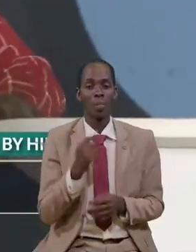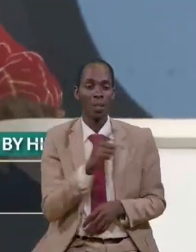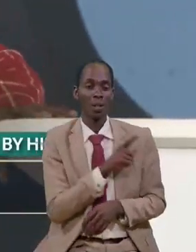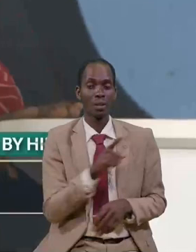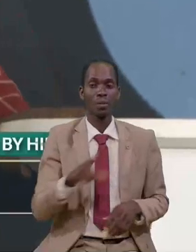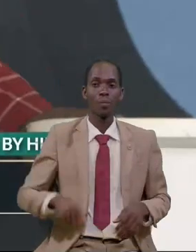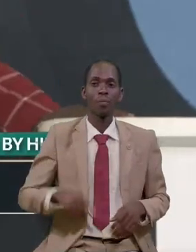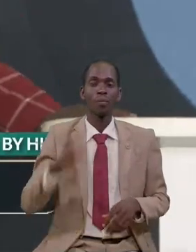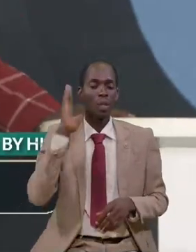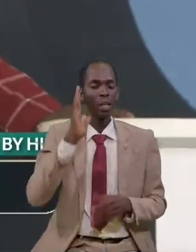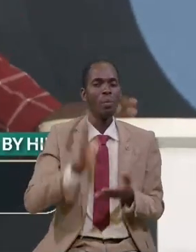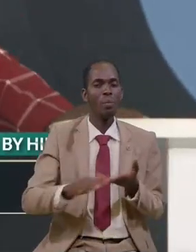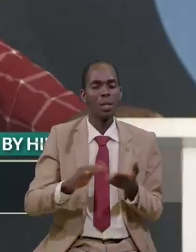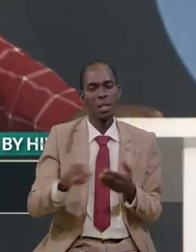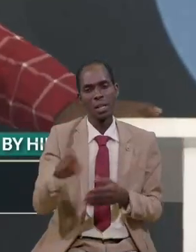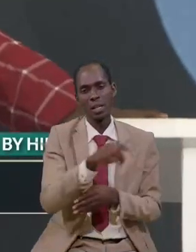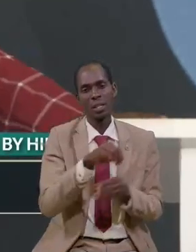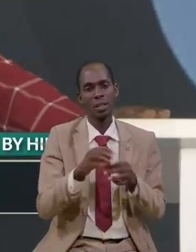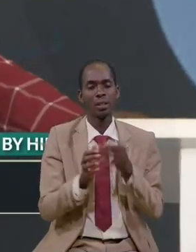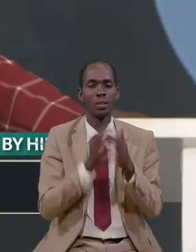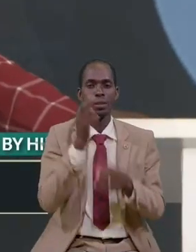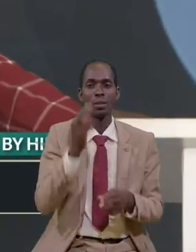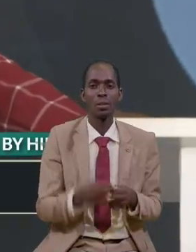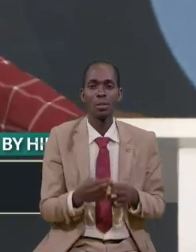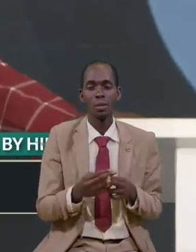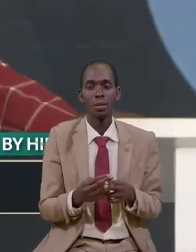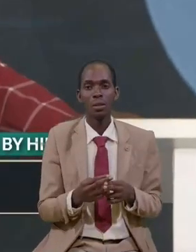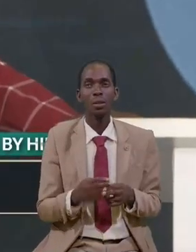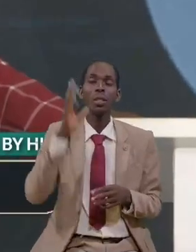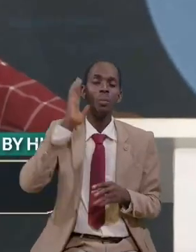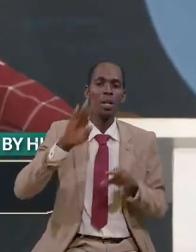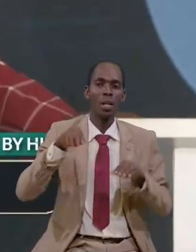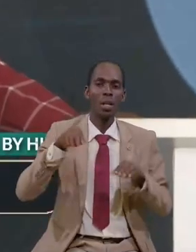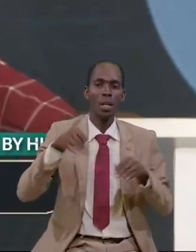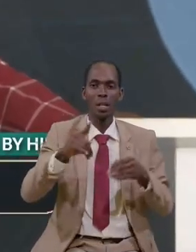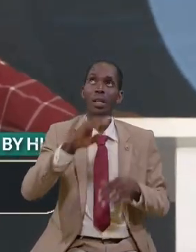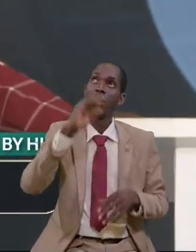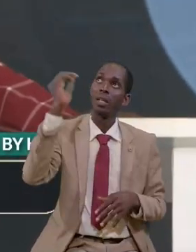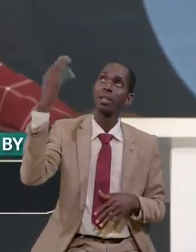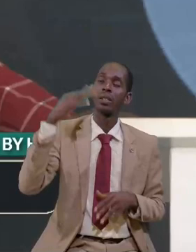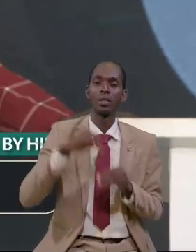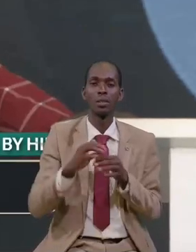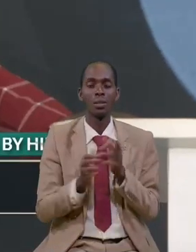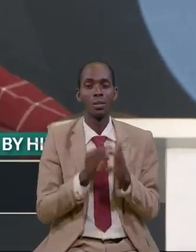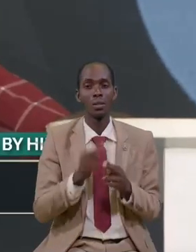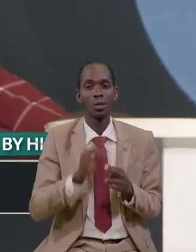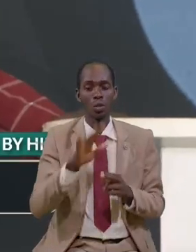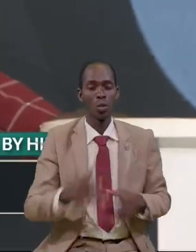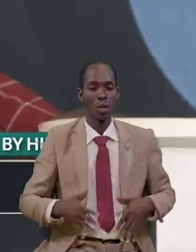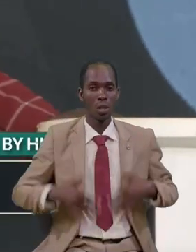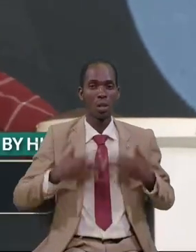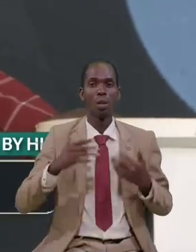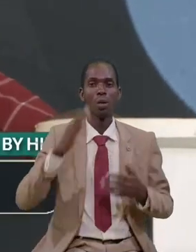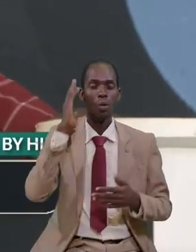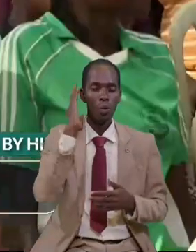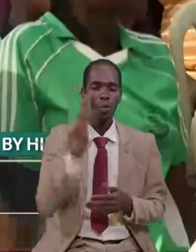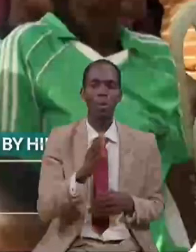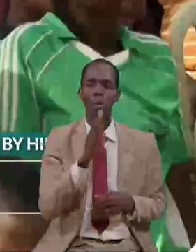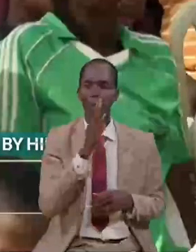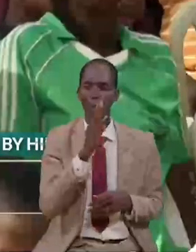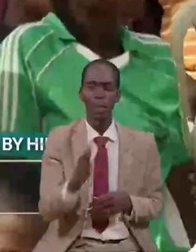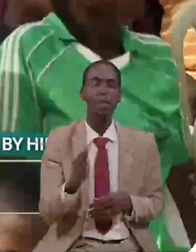Le Seigneur va te pardonner. Il te donnera la grâce. Ta vie